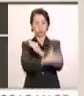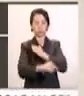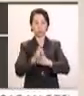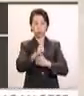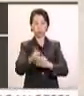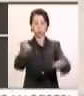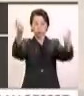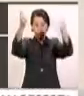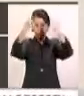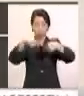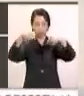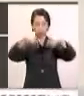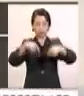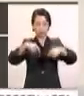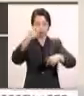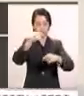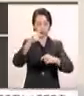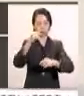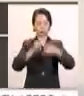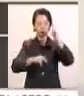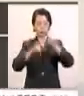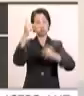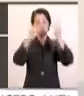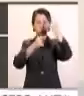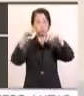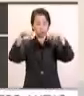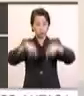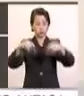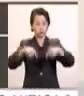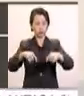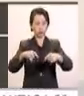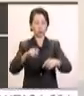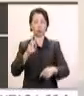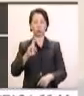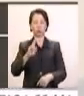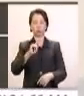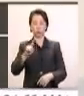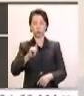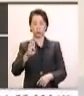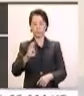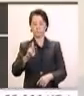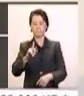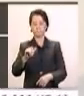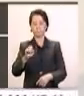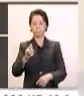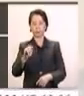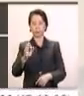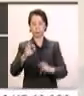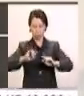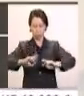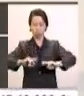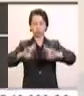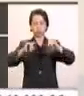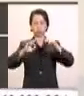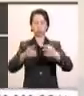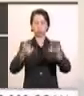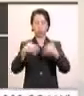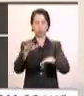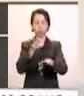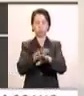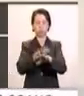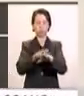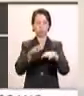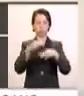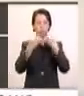into Uzbekistan because the infrastructure for tourism in Uzbekistan is really coming up now. It's